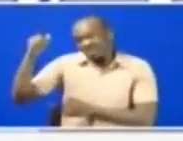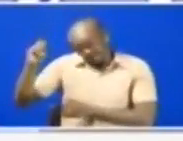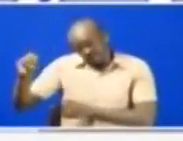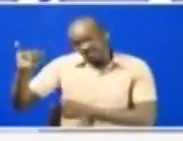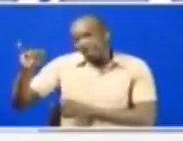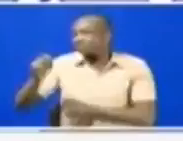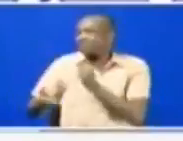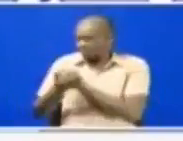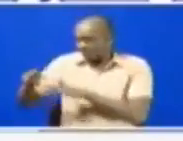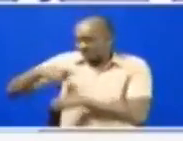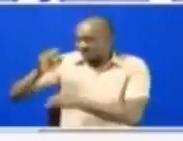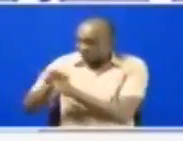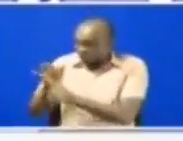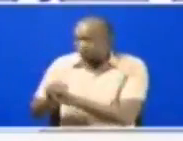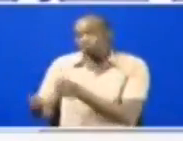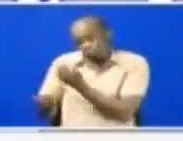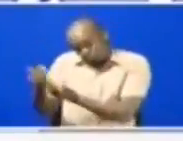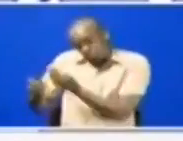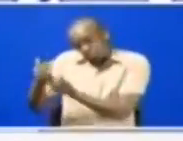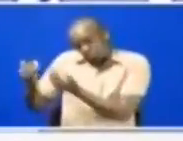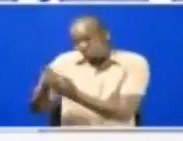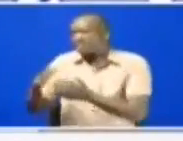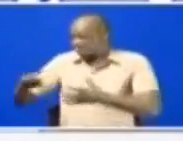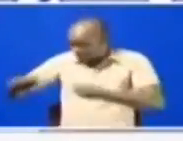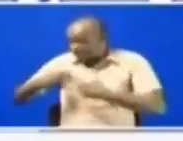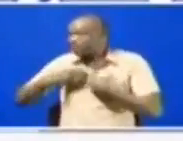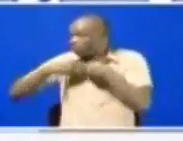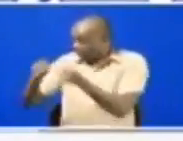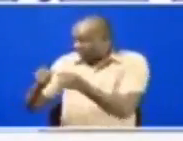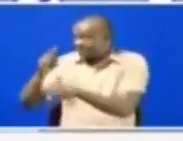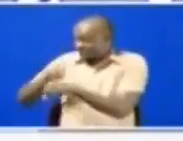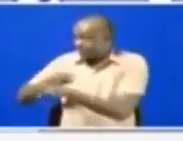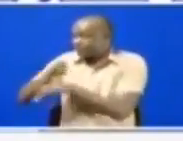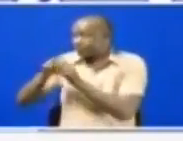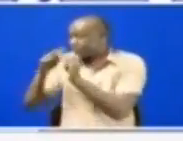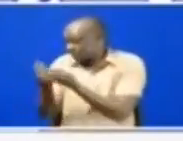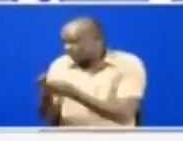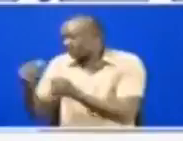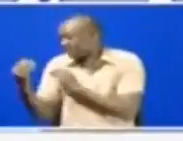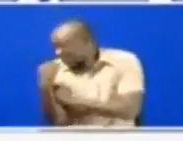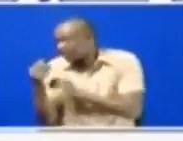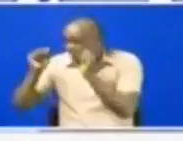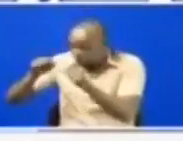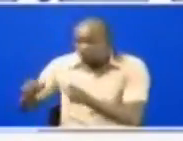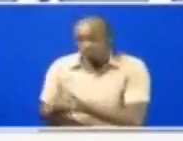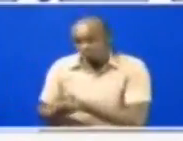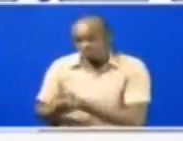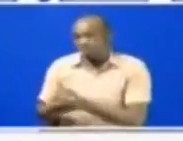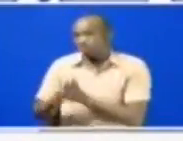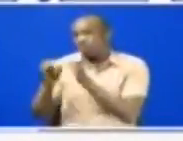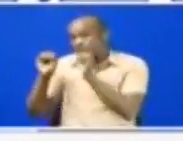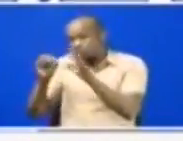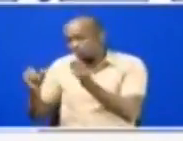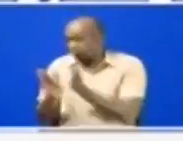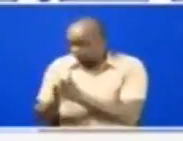hata hiyo wakati ndio tukakuja akatukuza, akatupatia ile confidence. Hiyo wakati tulikuwa naingia national team akituelezea tunaweza, na coach kama